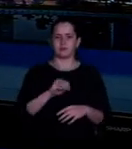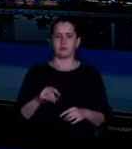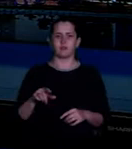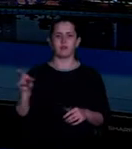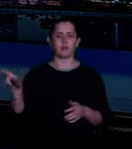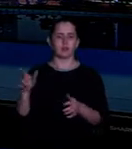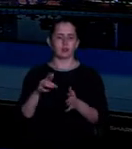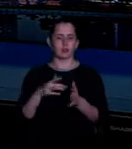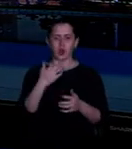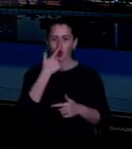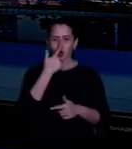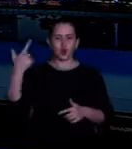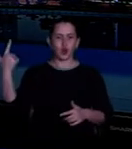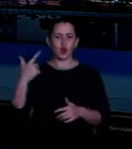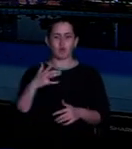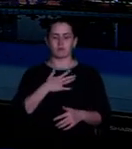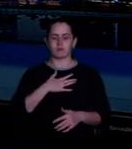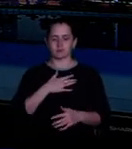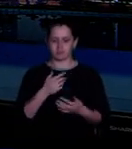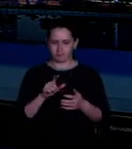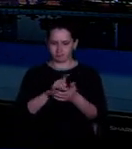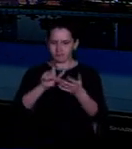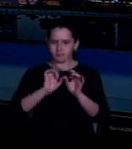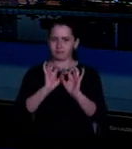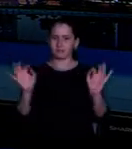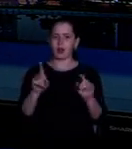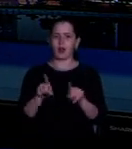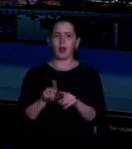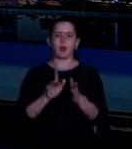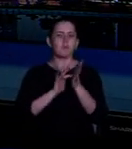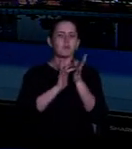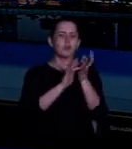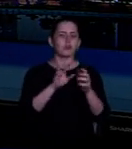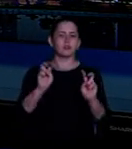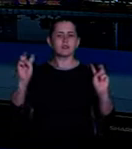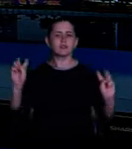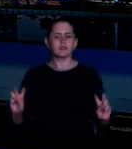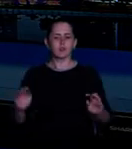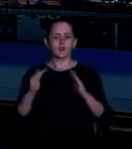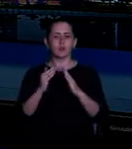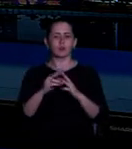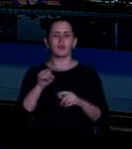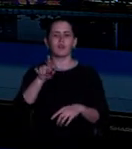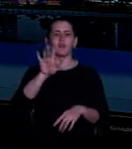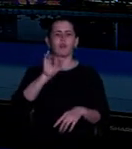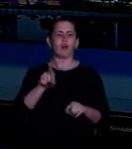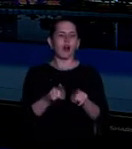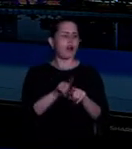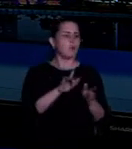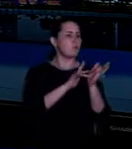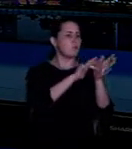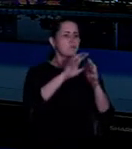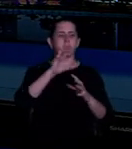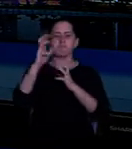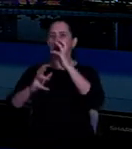Вместе с героями произведений вы окунетесь в прекрасный мир приключений. Сидя у себя дома, вы будете путешествовать по